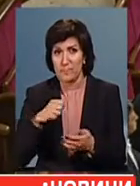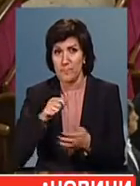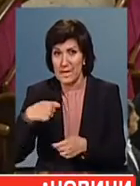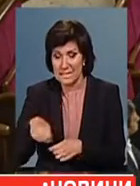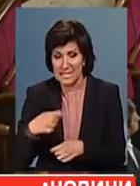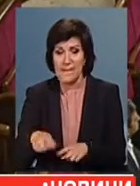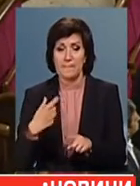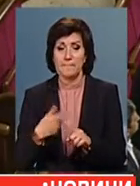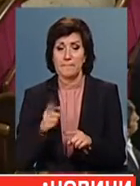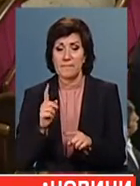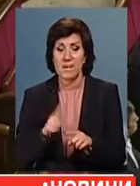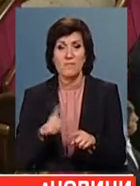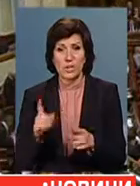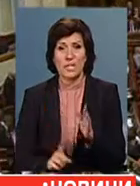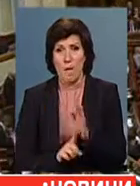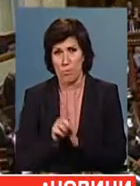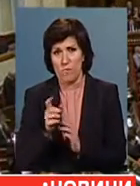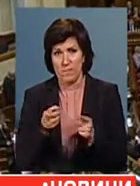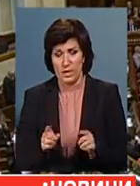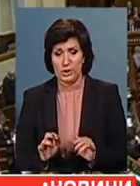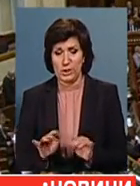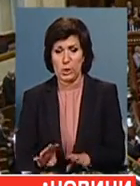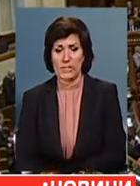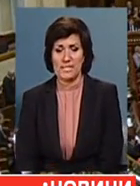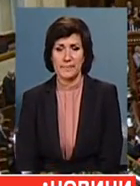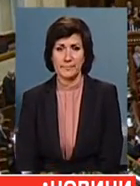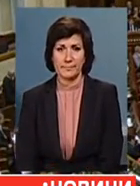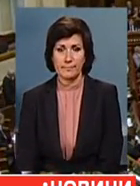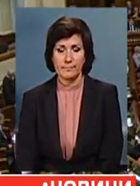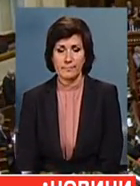вніс постанову на його скасування. Вікторія Рощина, Вадим Тимофєєв. Новини на Першому.